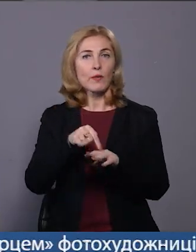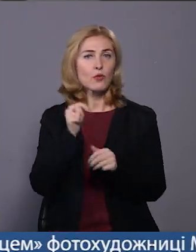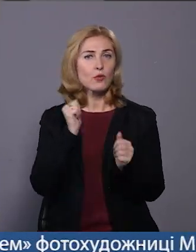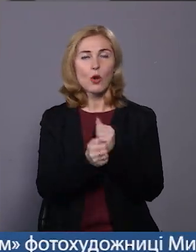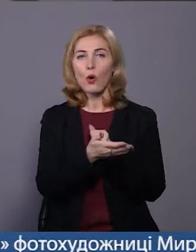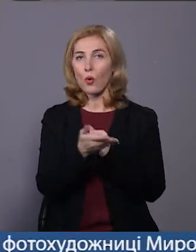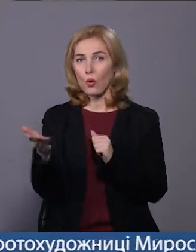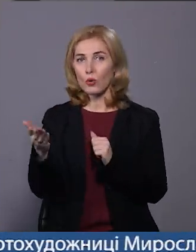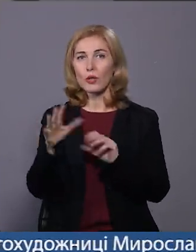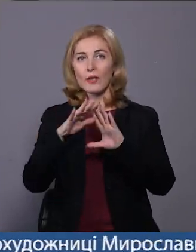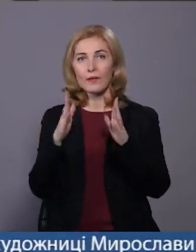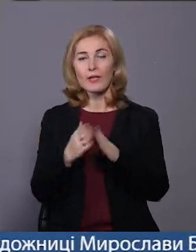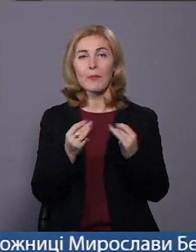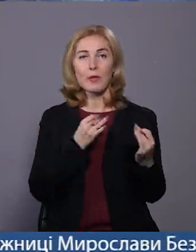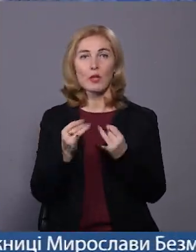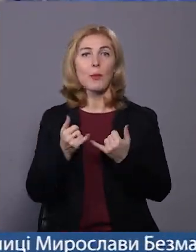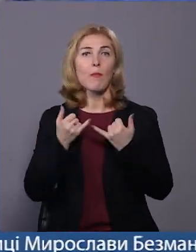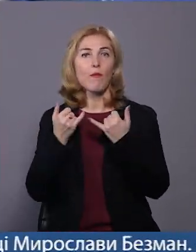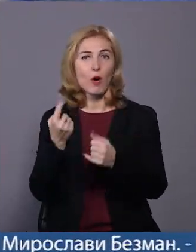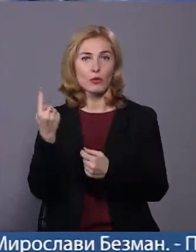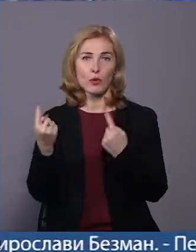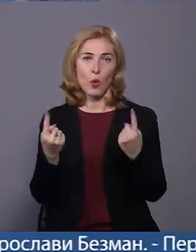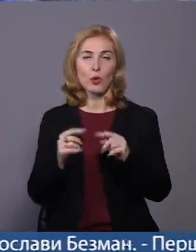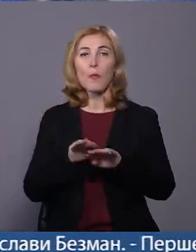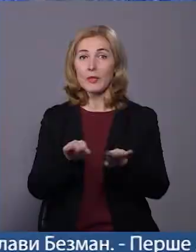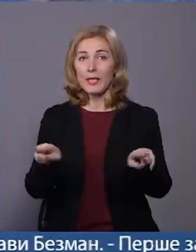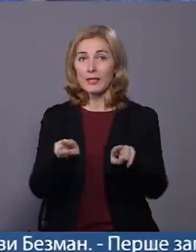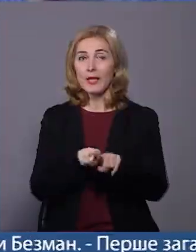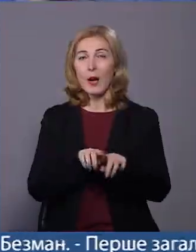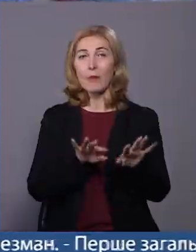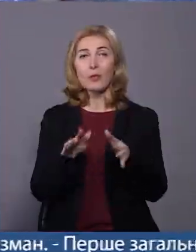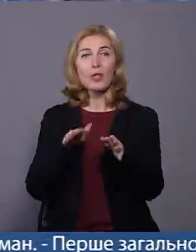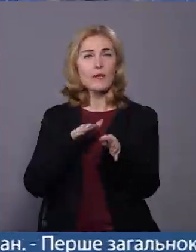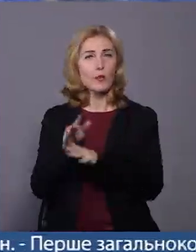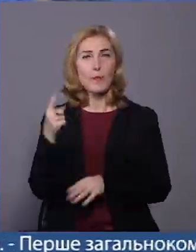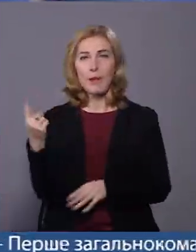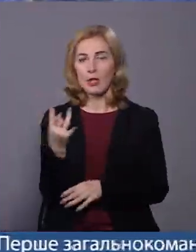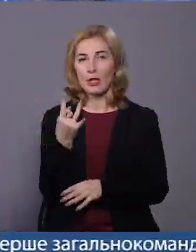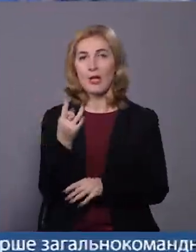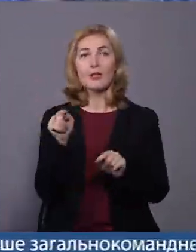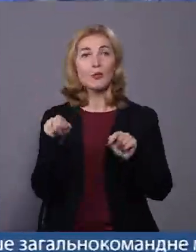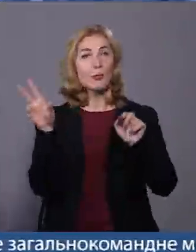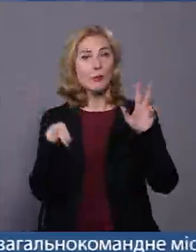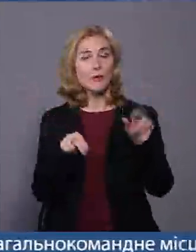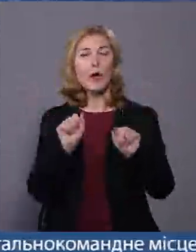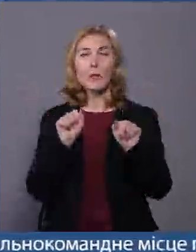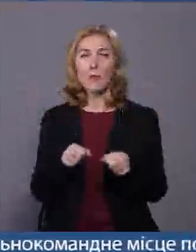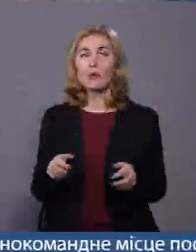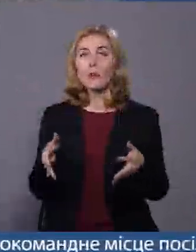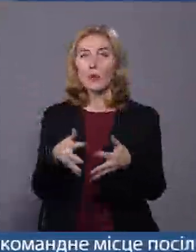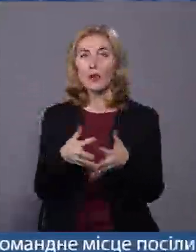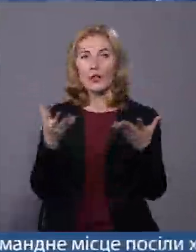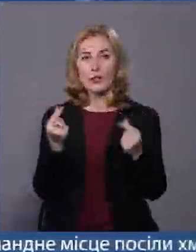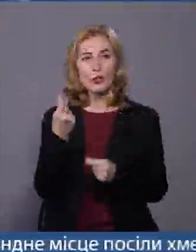бажаю взаєморозуміння, любові та поваги один до одного. В басейні така подія відбулася вперше, але тут сподіваються, що зможуть поєднати ще не